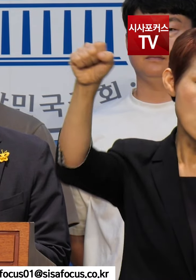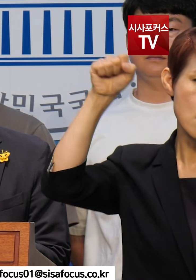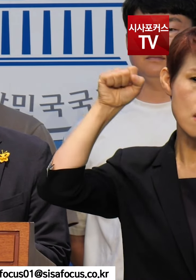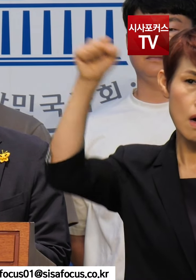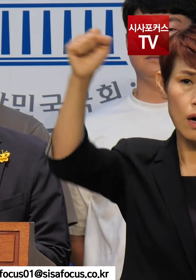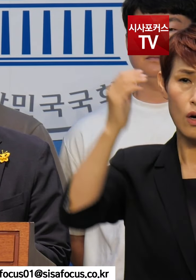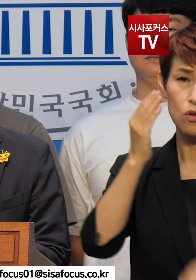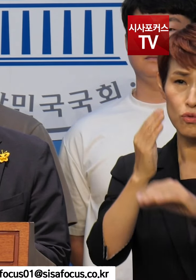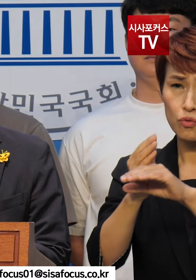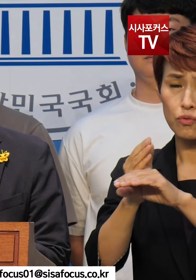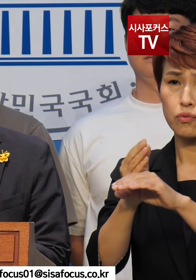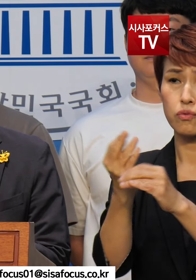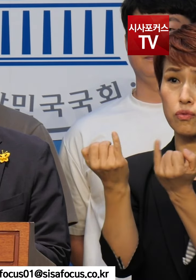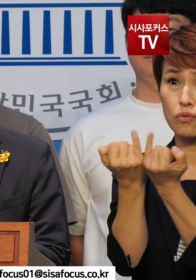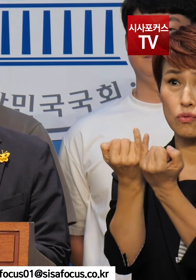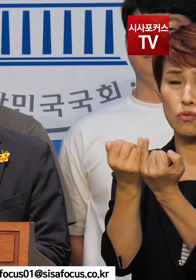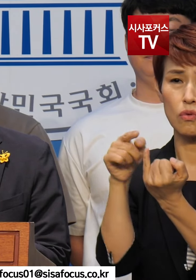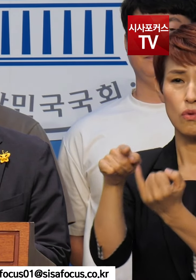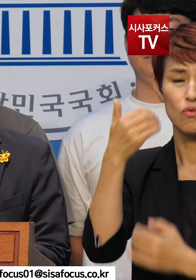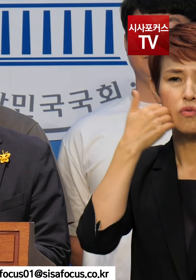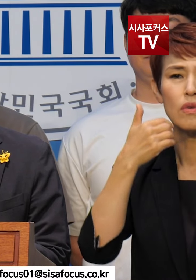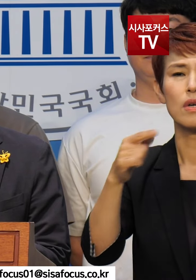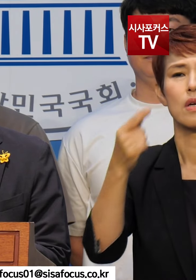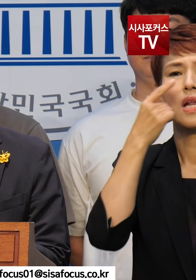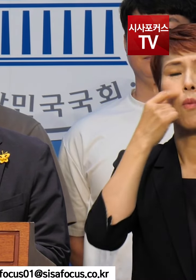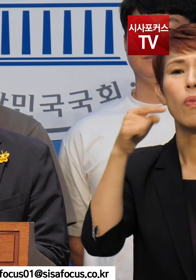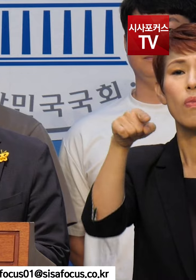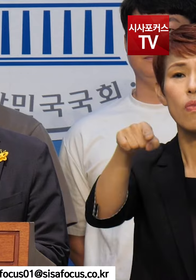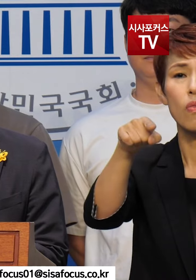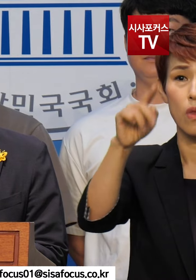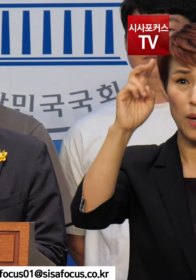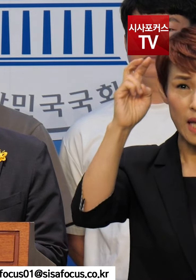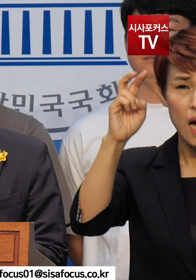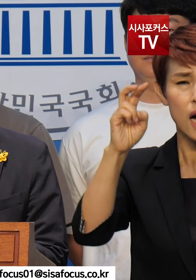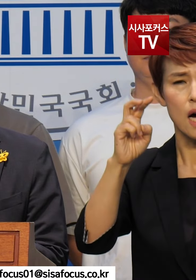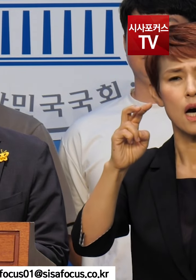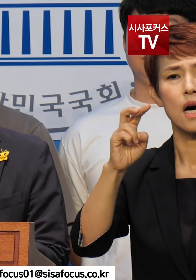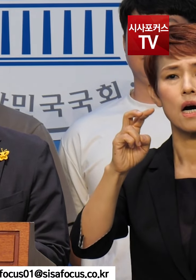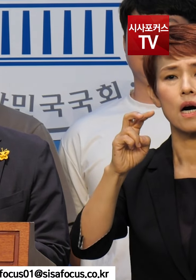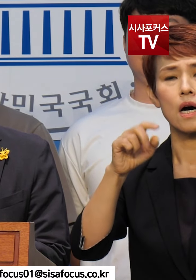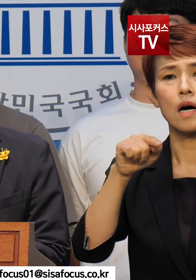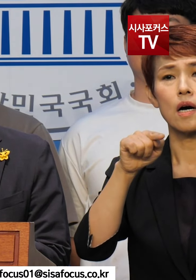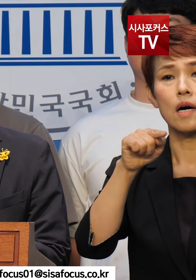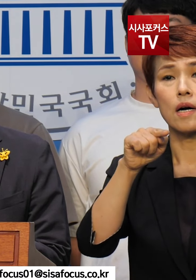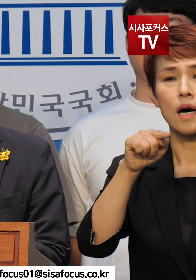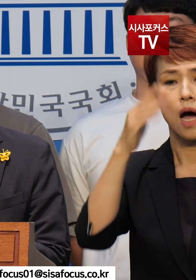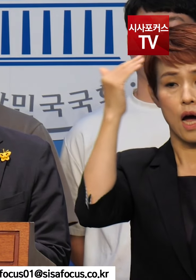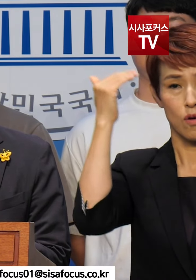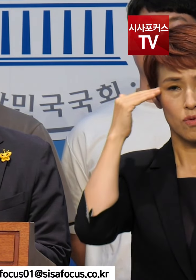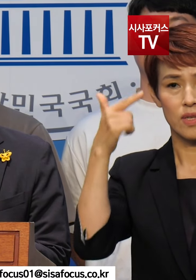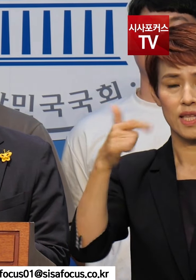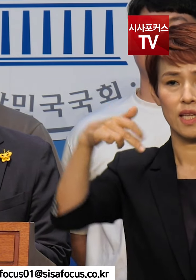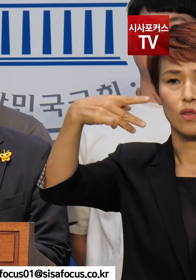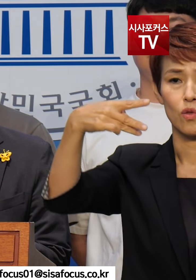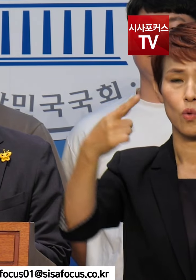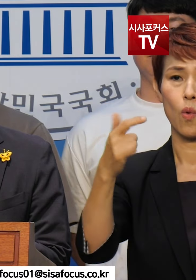계시는 노동자분들은 일본의 니토덴코의 평택 사업장인 한국